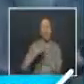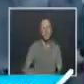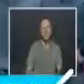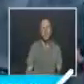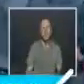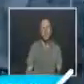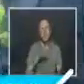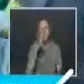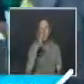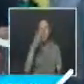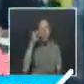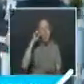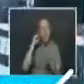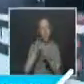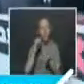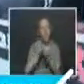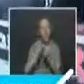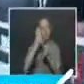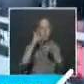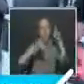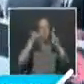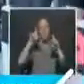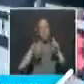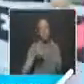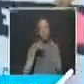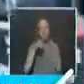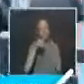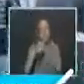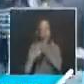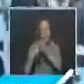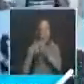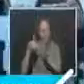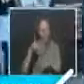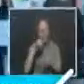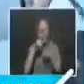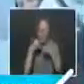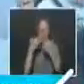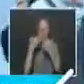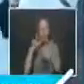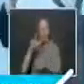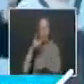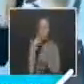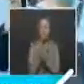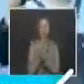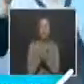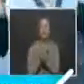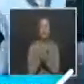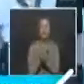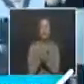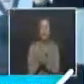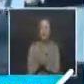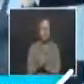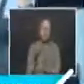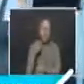אתה רואה את הבורות של האנשים, אתה מראה להם, אתה מסביר להם עובדות. אתה